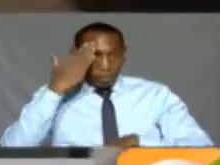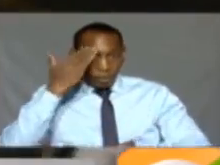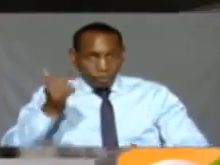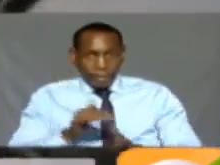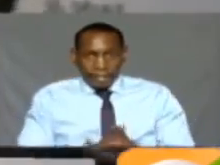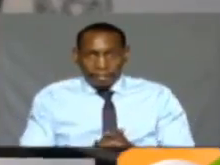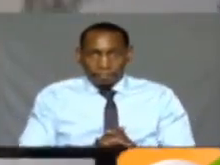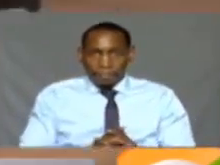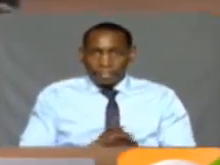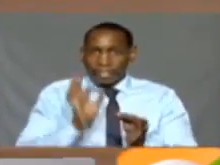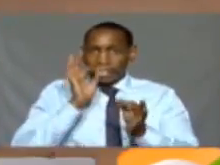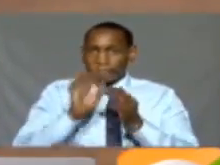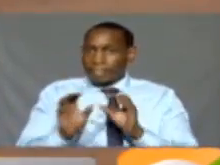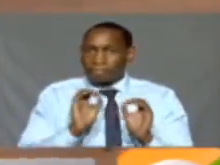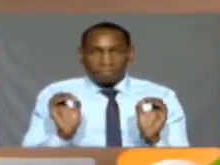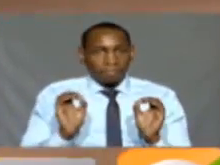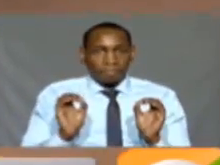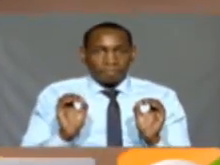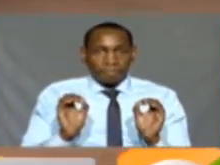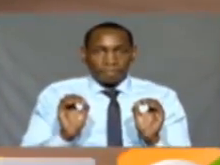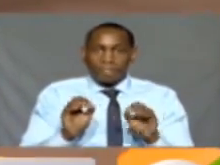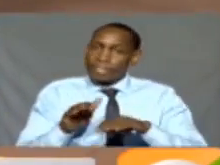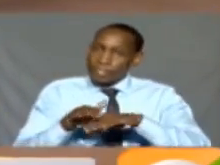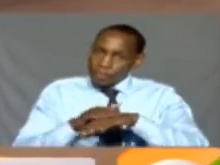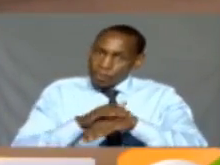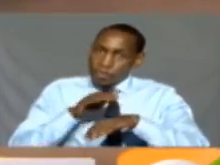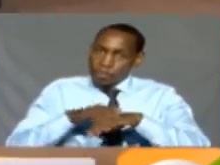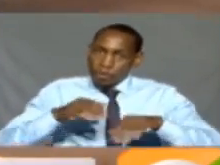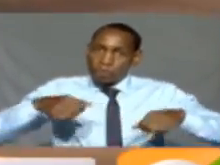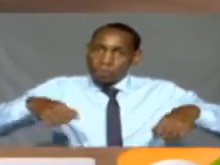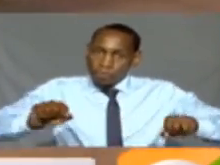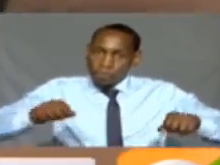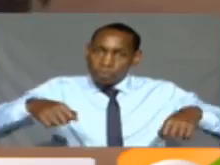sababu sikimbii sana, tembea polepole.